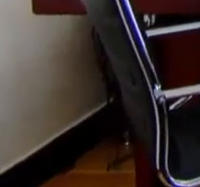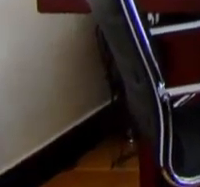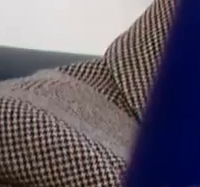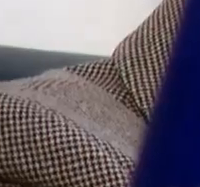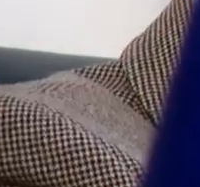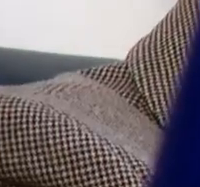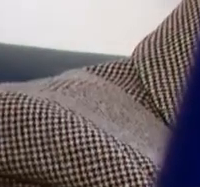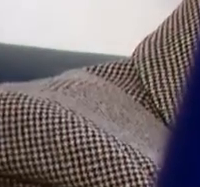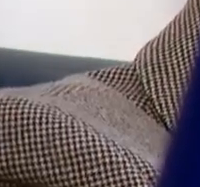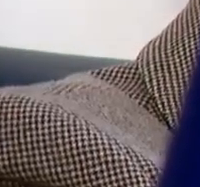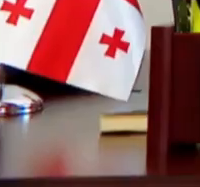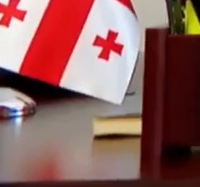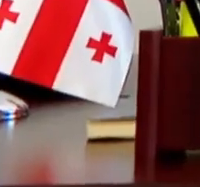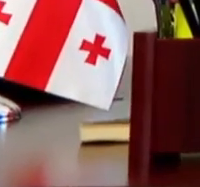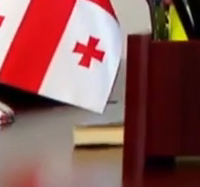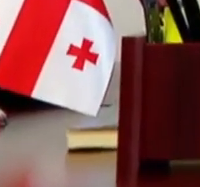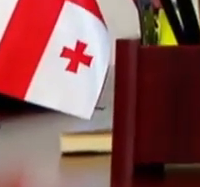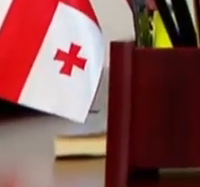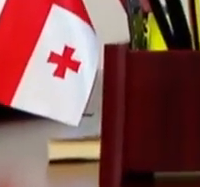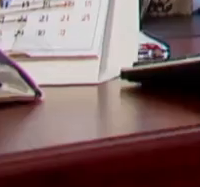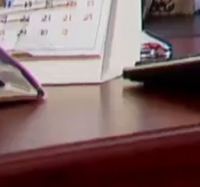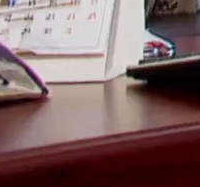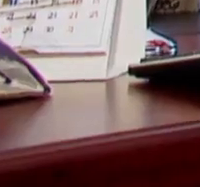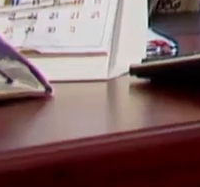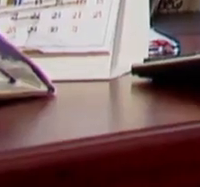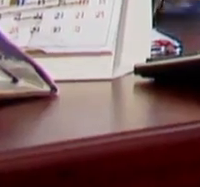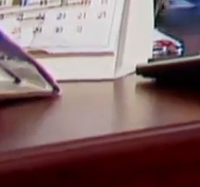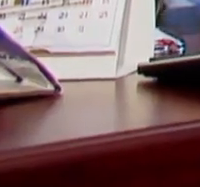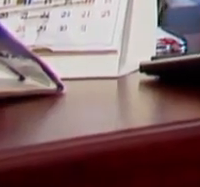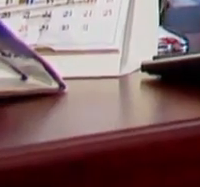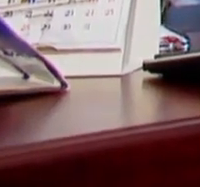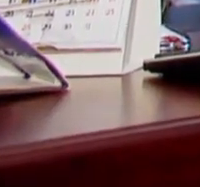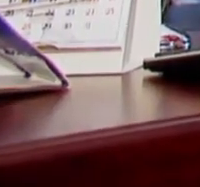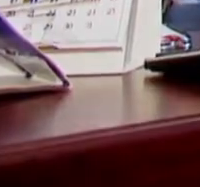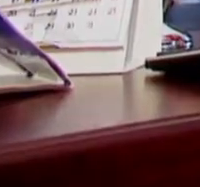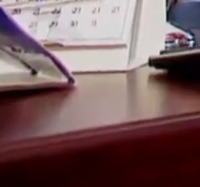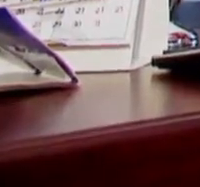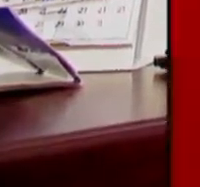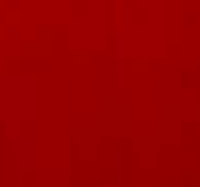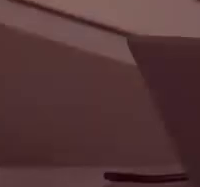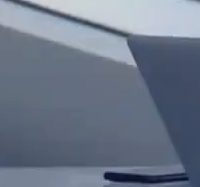Ქართული ოცნება პრეზიდენტის იმპიჩმენტის პროცედურას იწყებს, შეფასებები პოლიტიკურ სპექტრში.